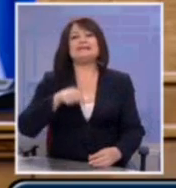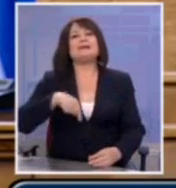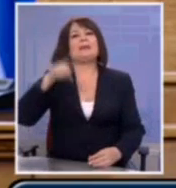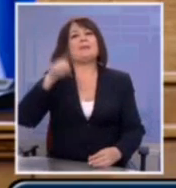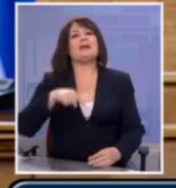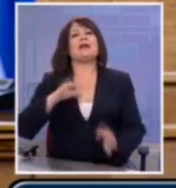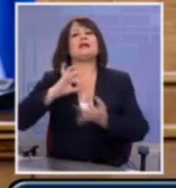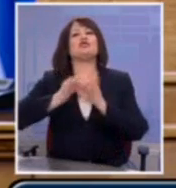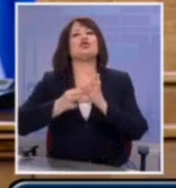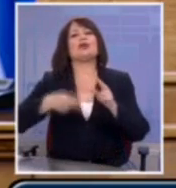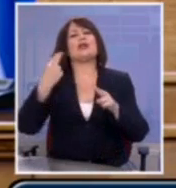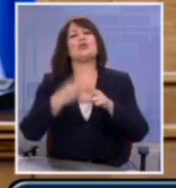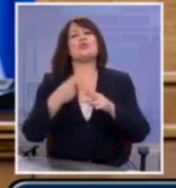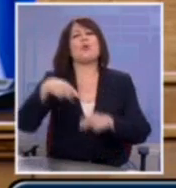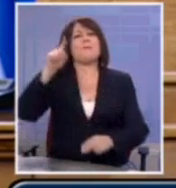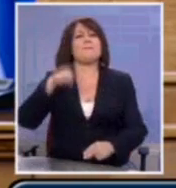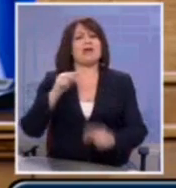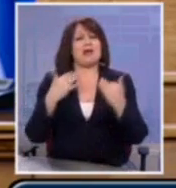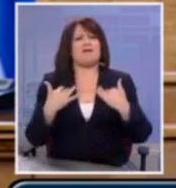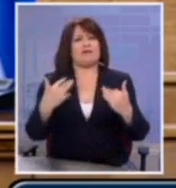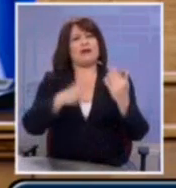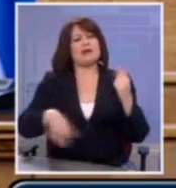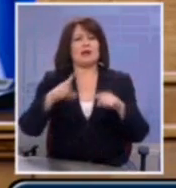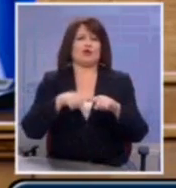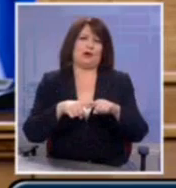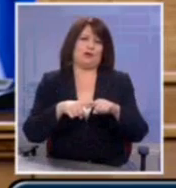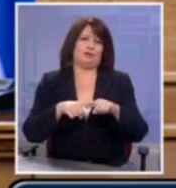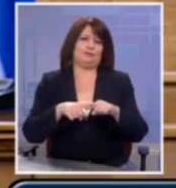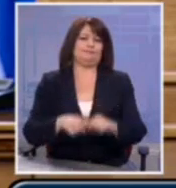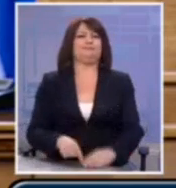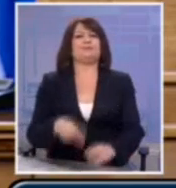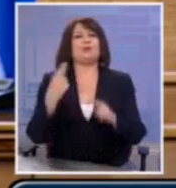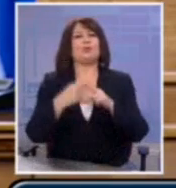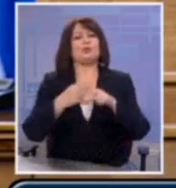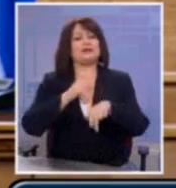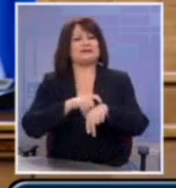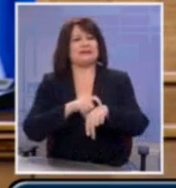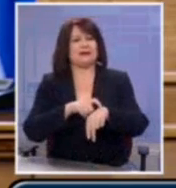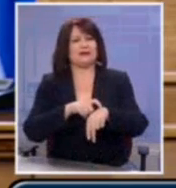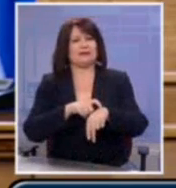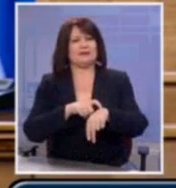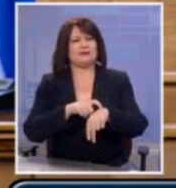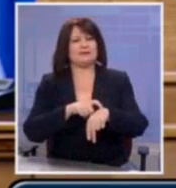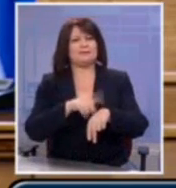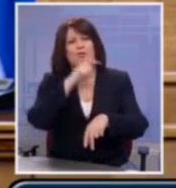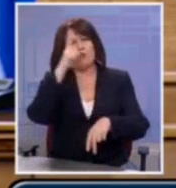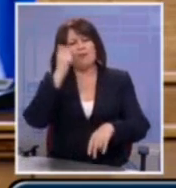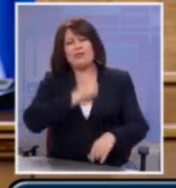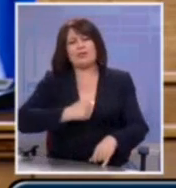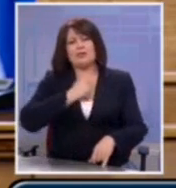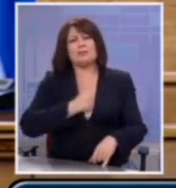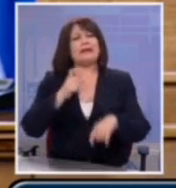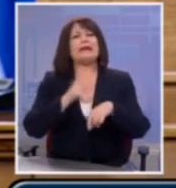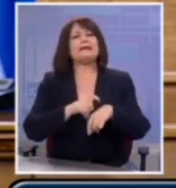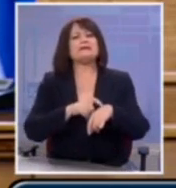μια ιστορική μέρα για το Ελληνικό Κοινοβούλιο αλλά και για τον ελληνικό λαό. Στην κρίσιμη στιγμή, τη δραματική στιγμή στην οποία